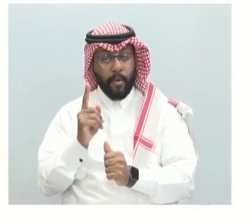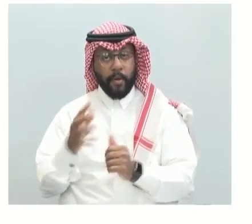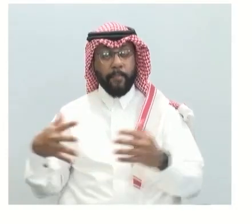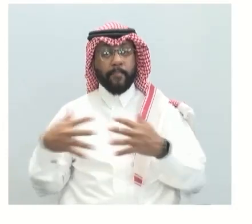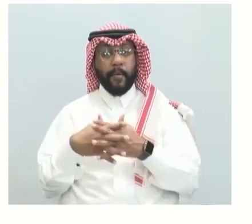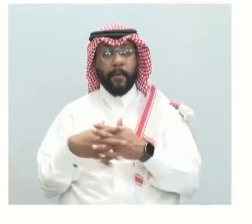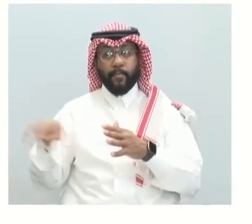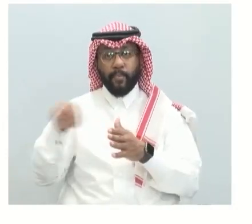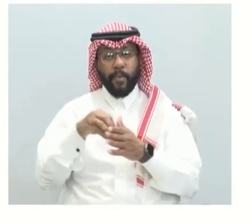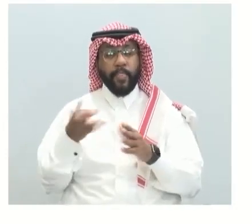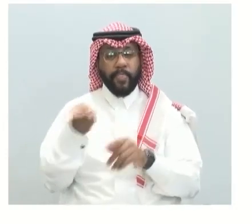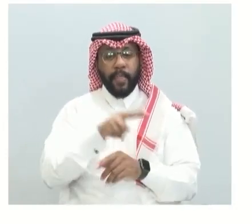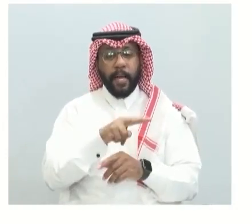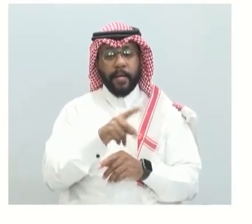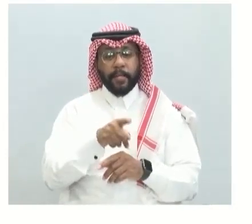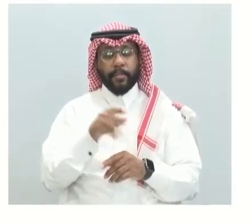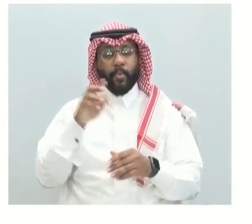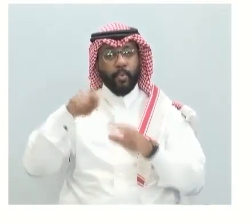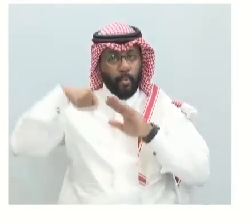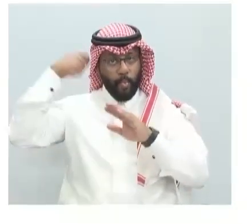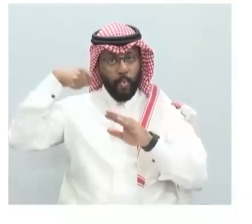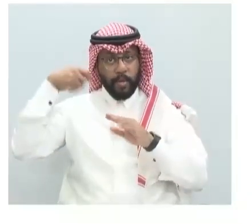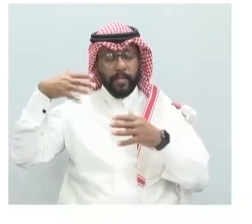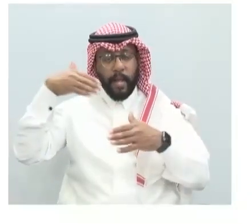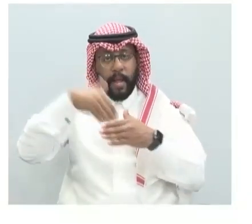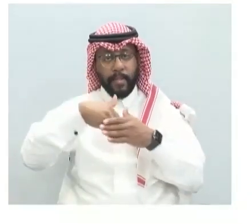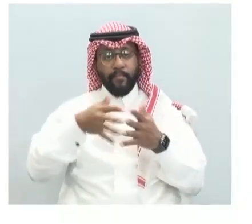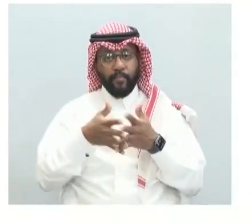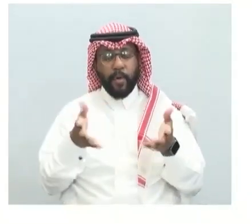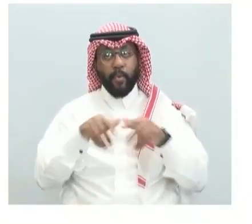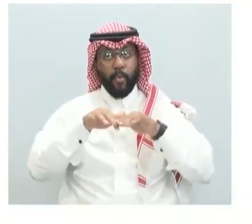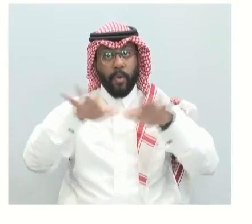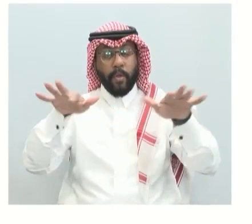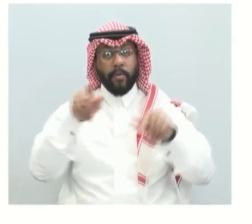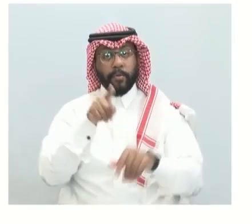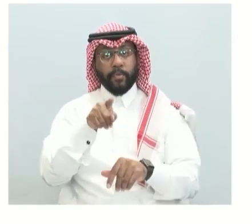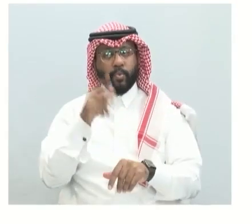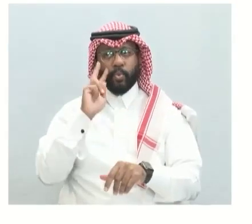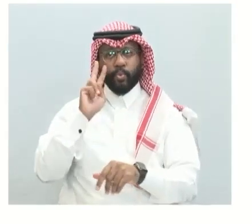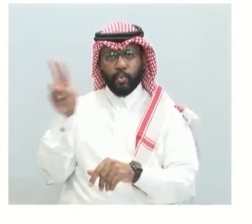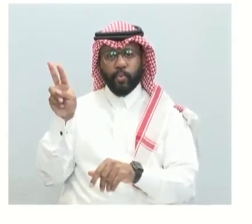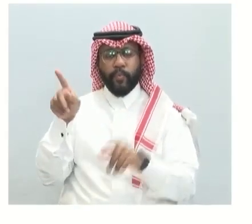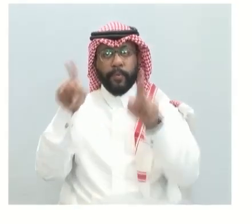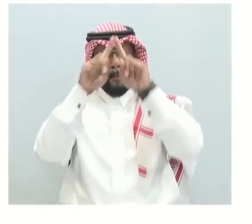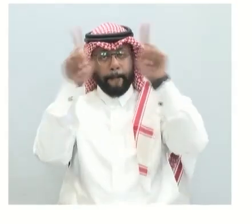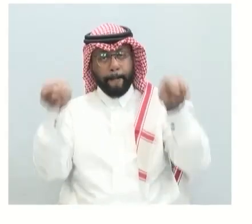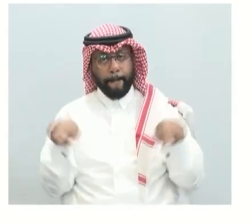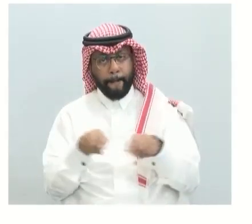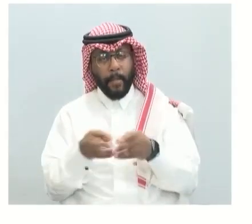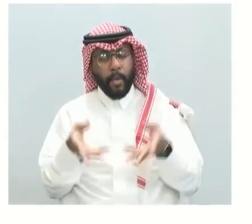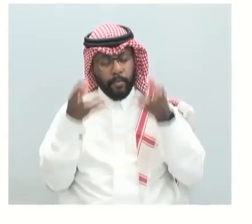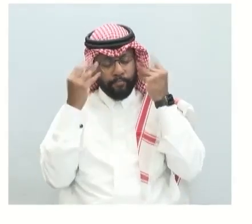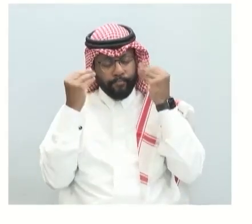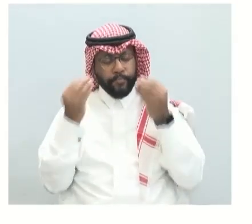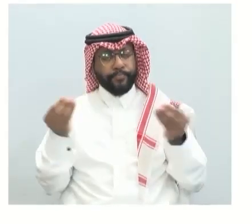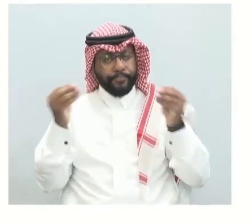ومشاركه الملفات ننتقل الان الى الوسائط المتعدده الوسائط المتعدده راينا ان في هذه الوحده وتعلمنا عده